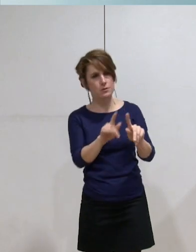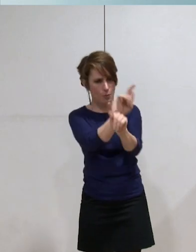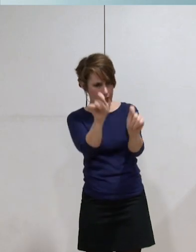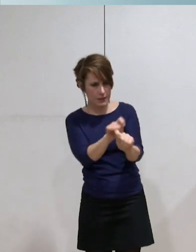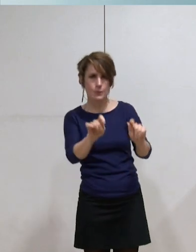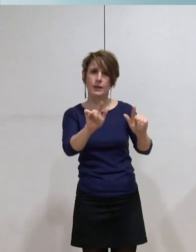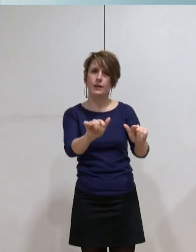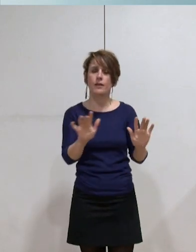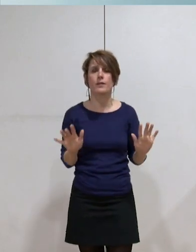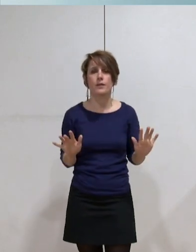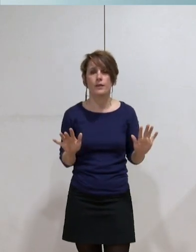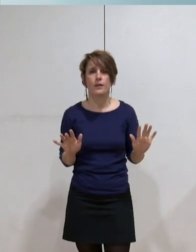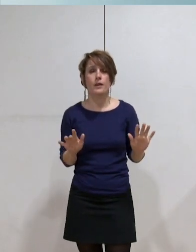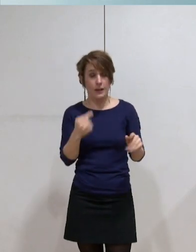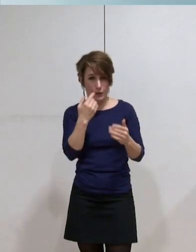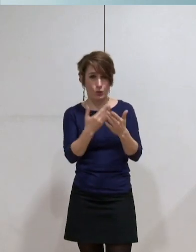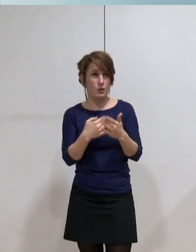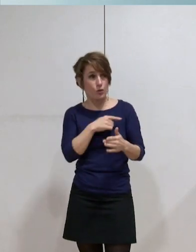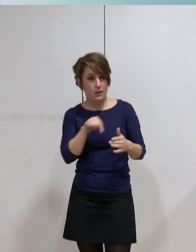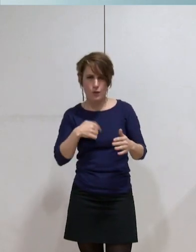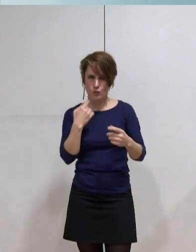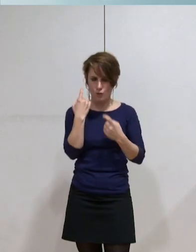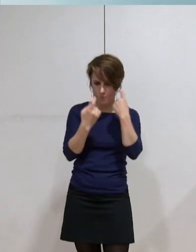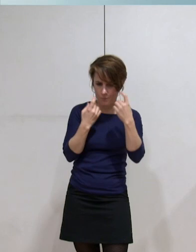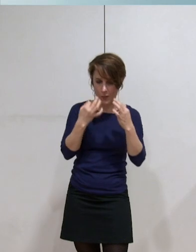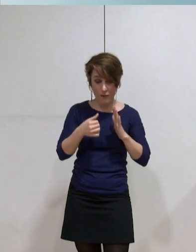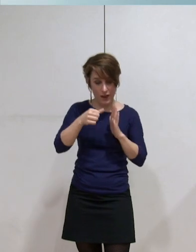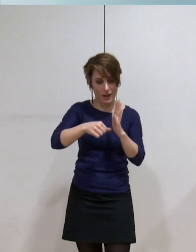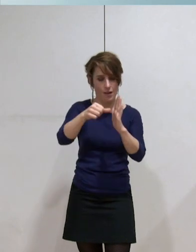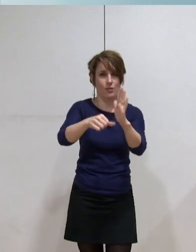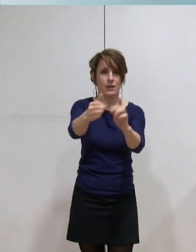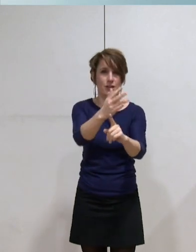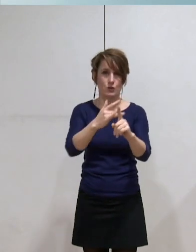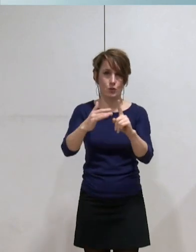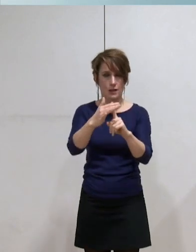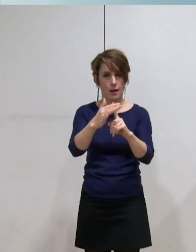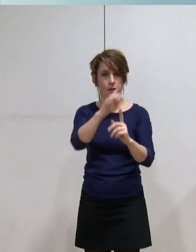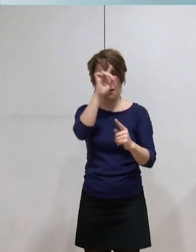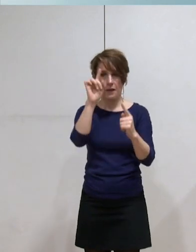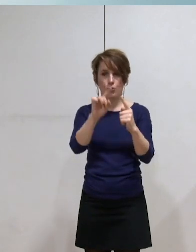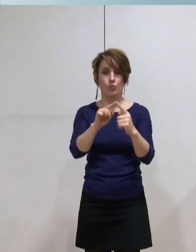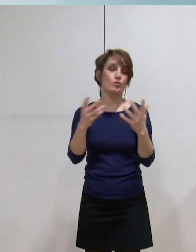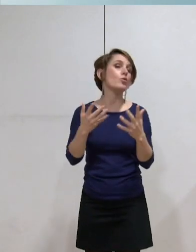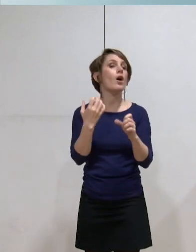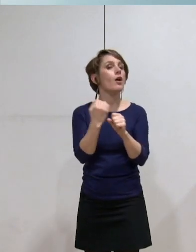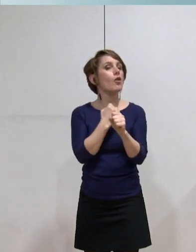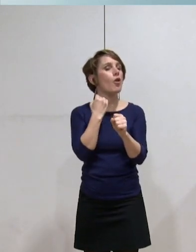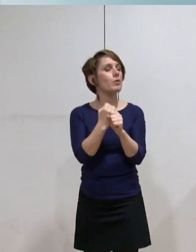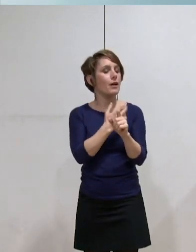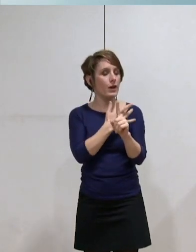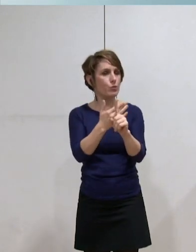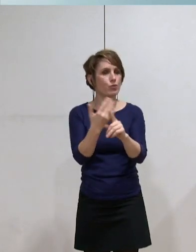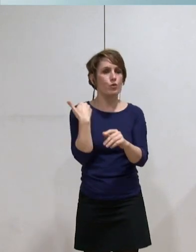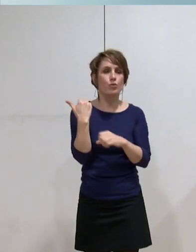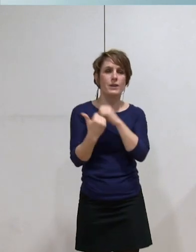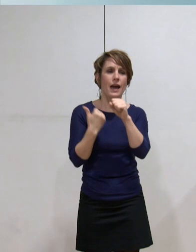nous travaillons en matière de calendrier social qui va nous permettre de poursuivre le travail engagé depuis plus d'un an sur la mobilité